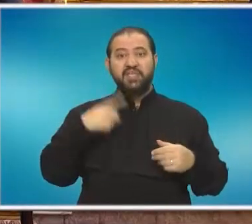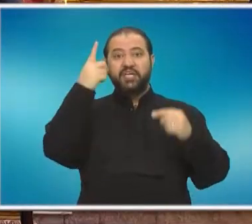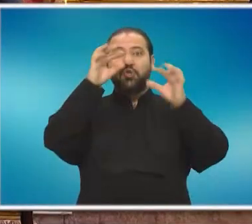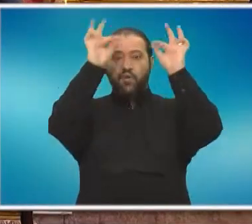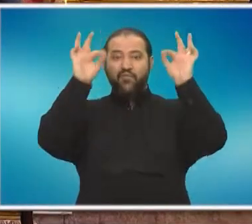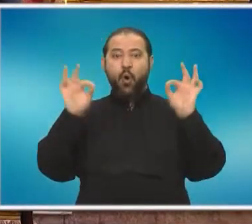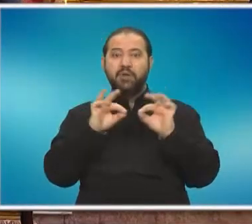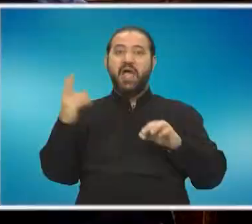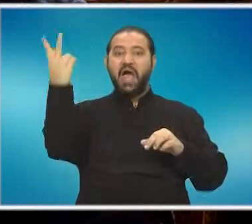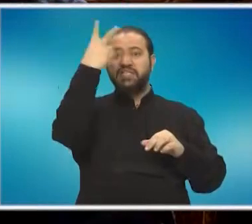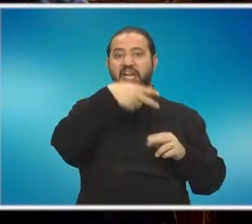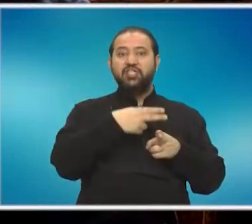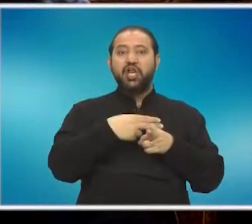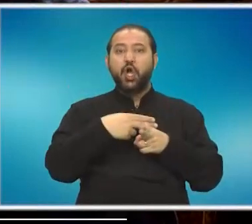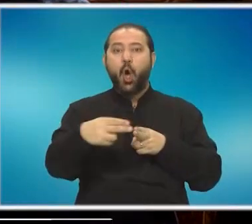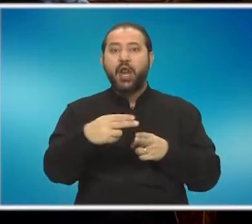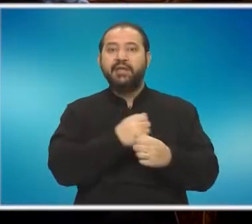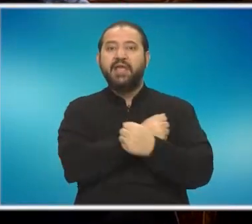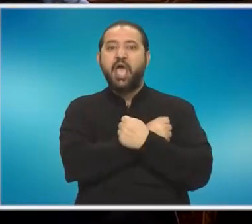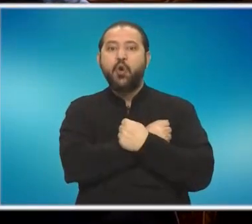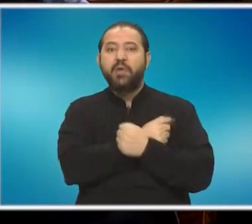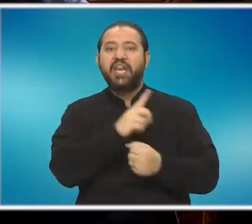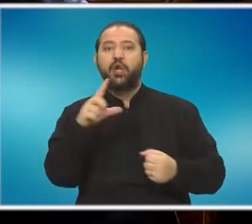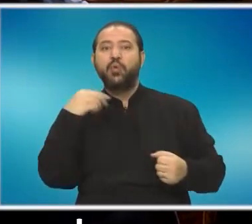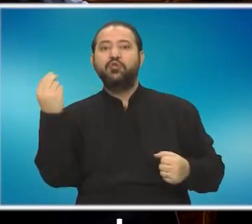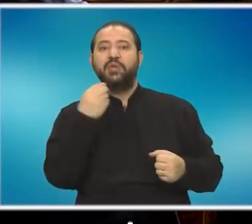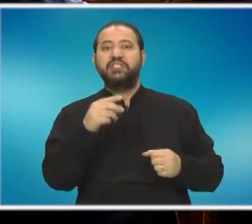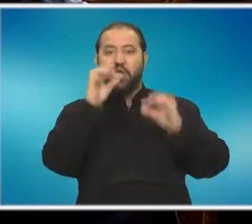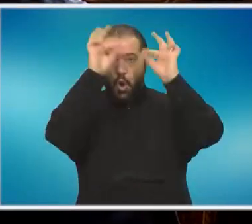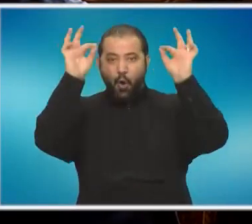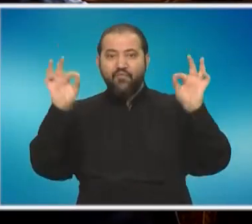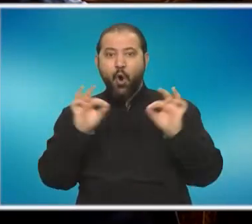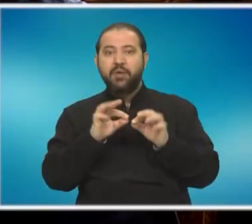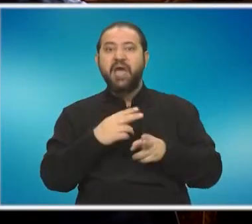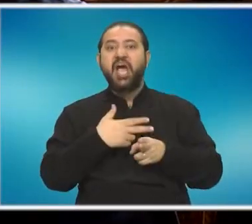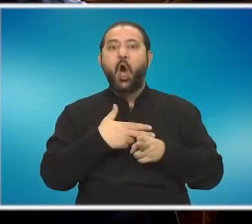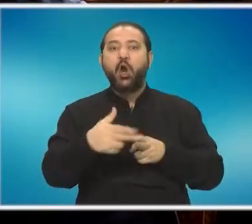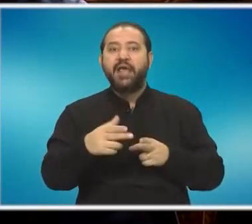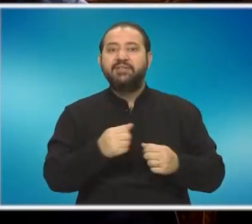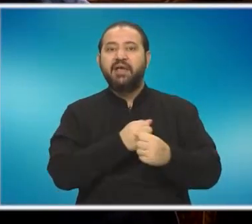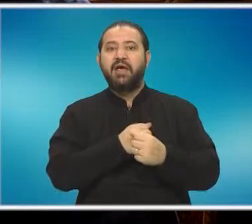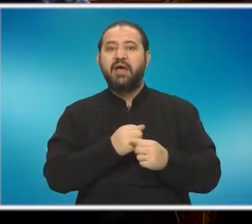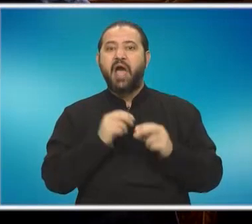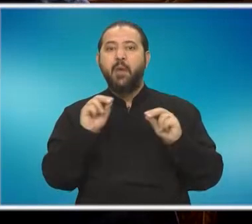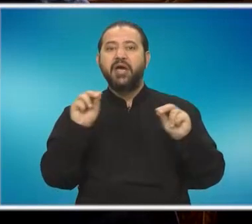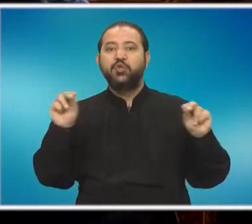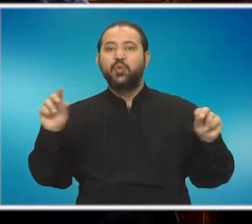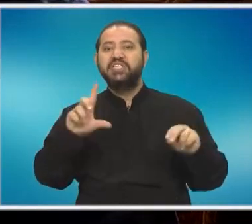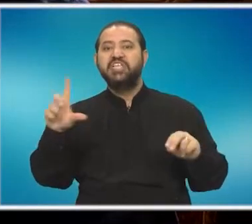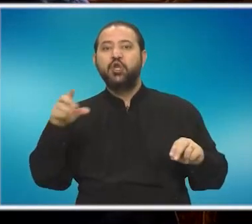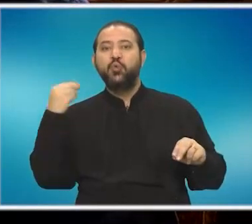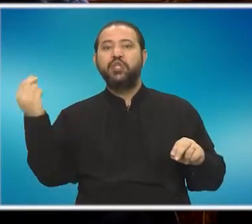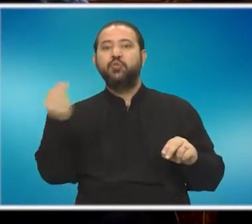a iubirii lui Dumnezeu în lume. Este o formă corectă a mărturisirii lui Dumnezeu în lume.